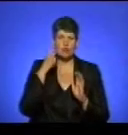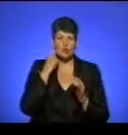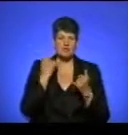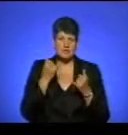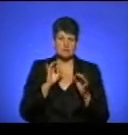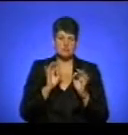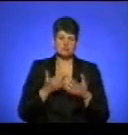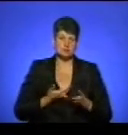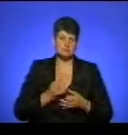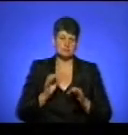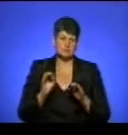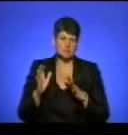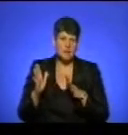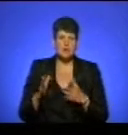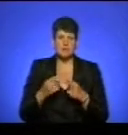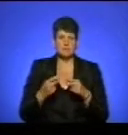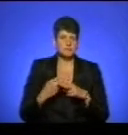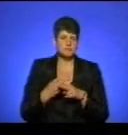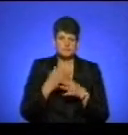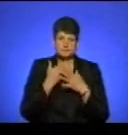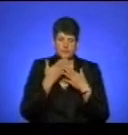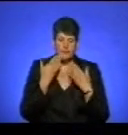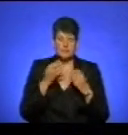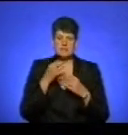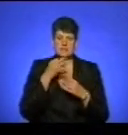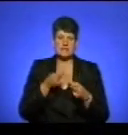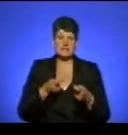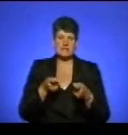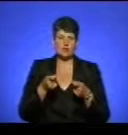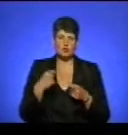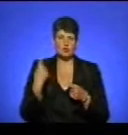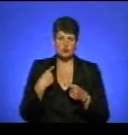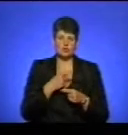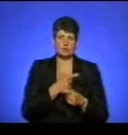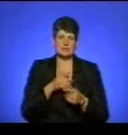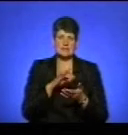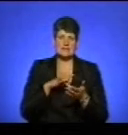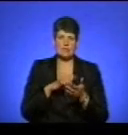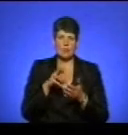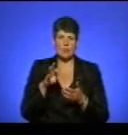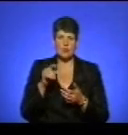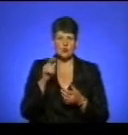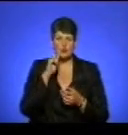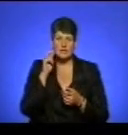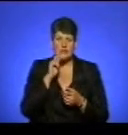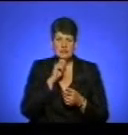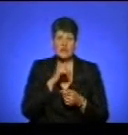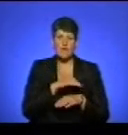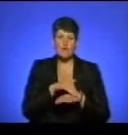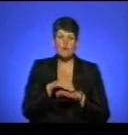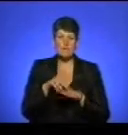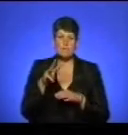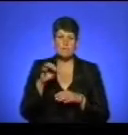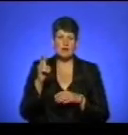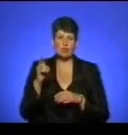загрожує. Як повідомила завідувач Тернопільського міського відділу обласного лабораторного центру МОЗ України Богдана Козар, на вулиці